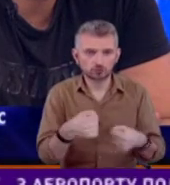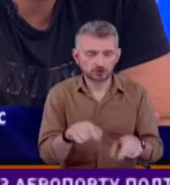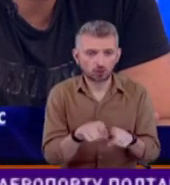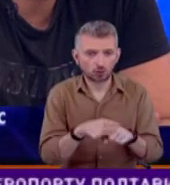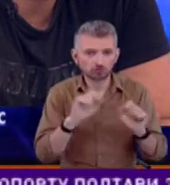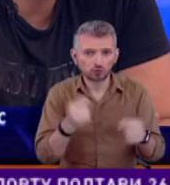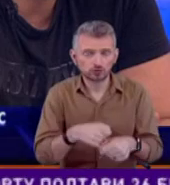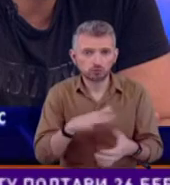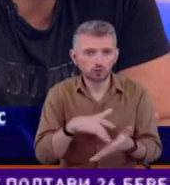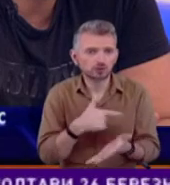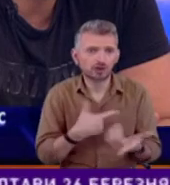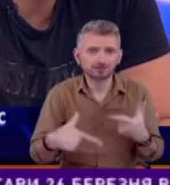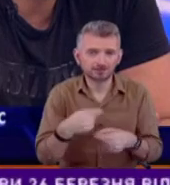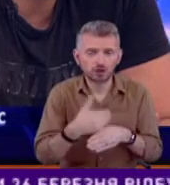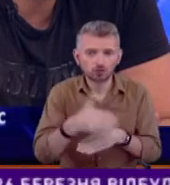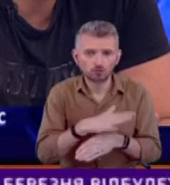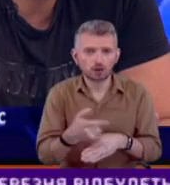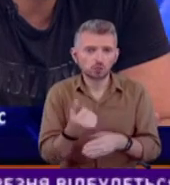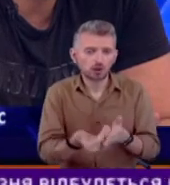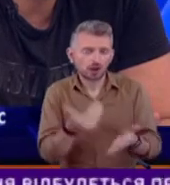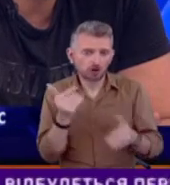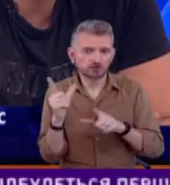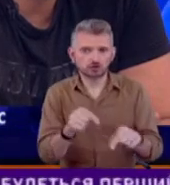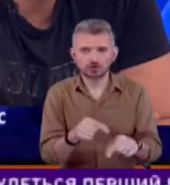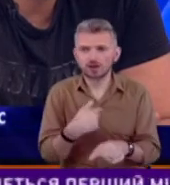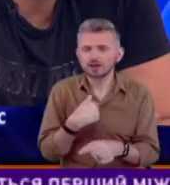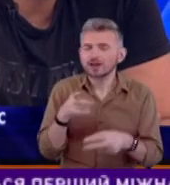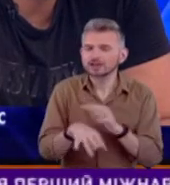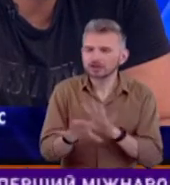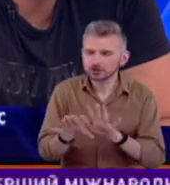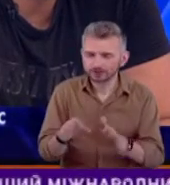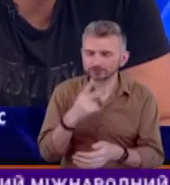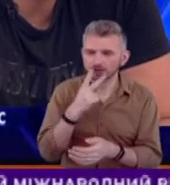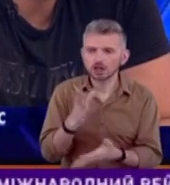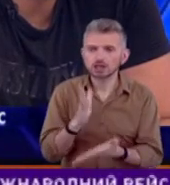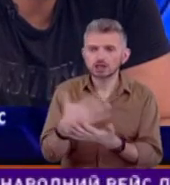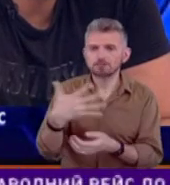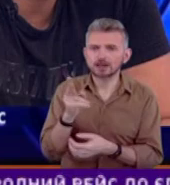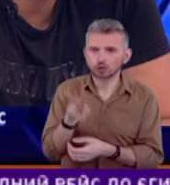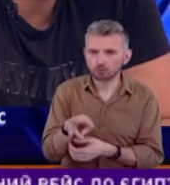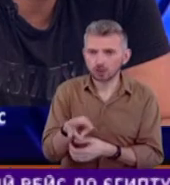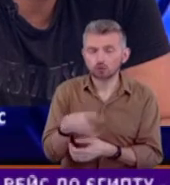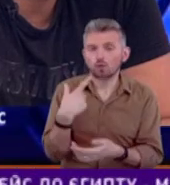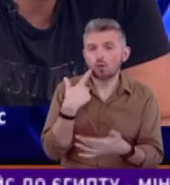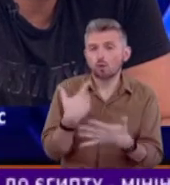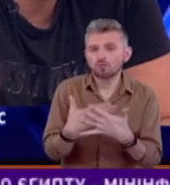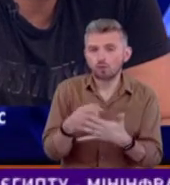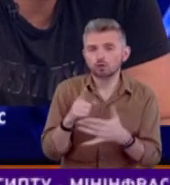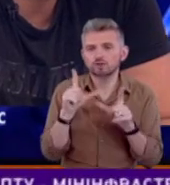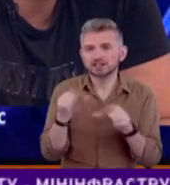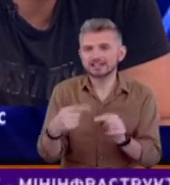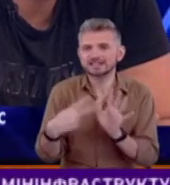я нигде не опаздывал. Просто выезжал с запасом. Слушайте, ну я ж не закінчив. Вот є 50 километров. Умовно ви